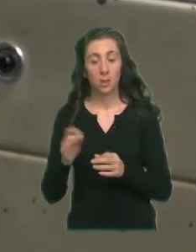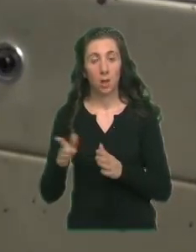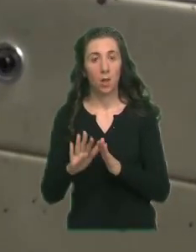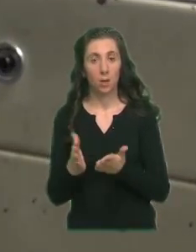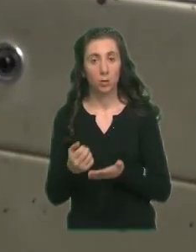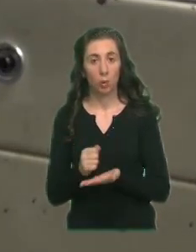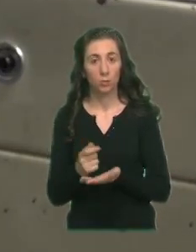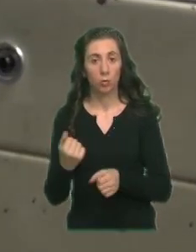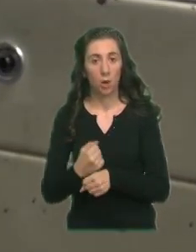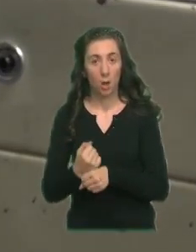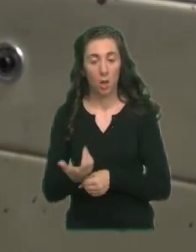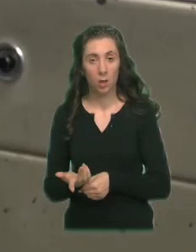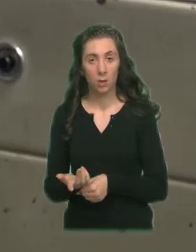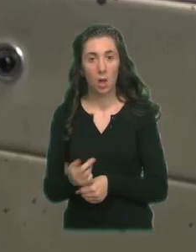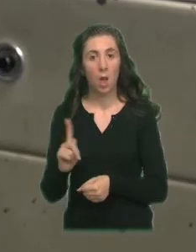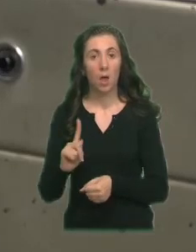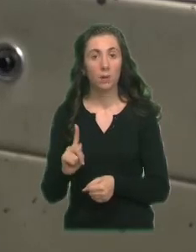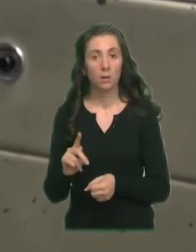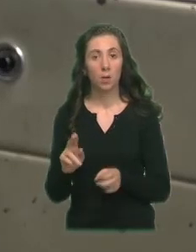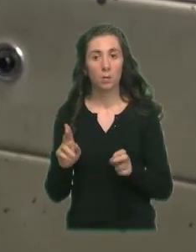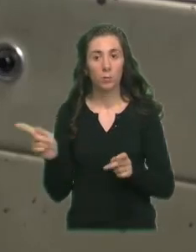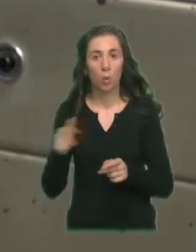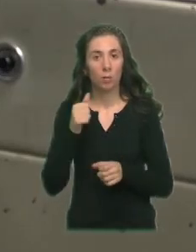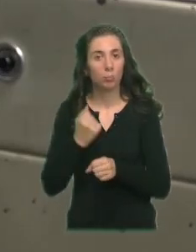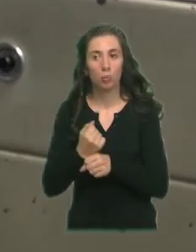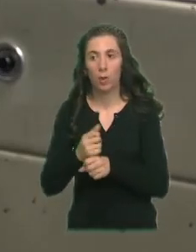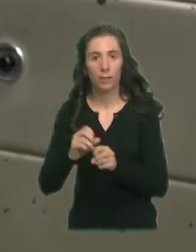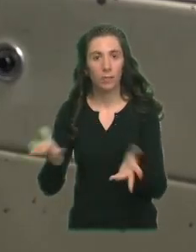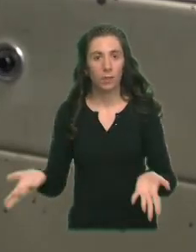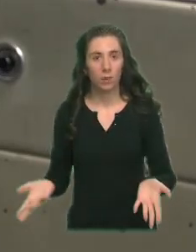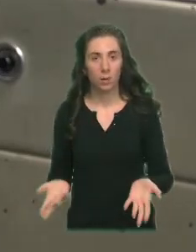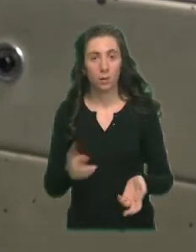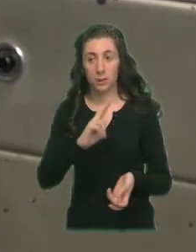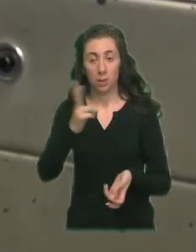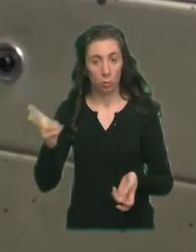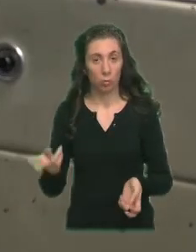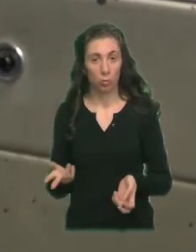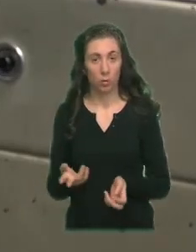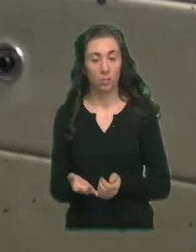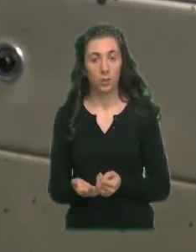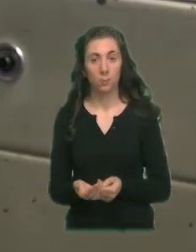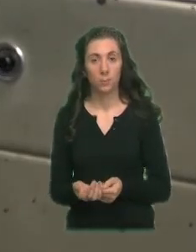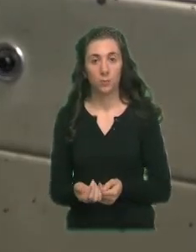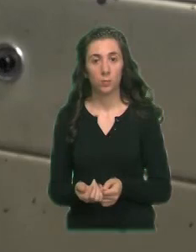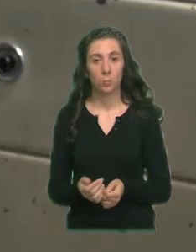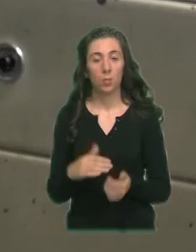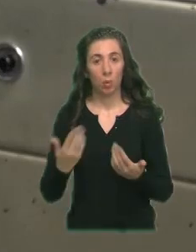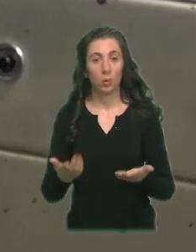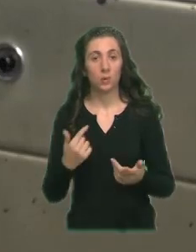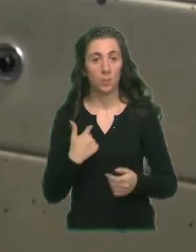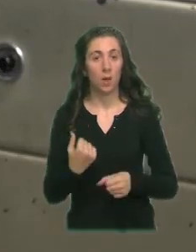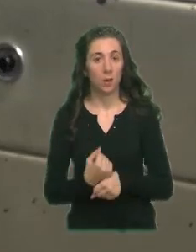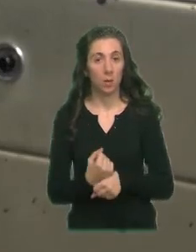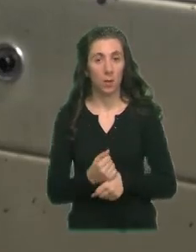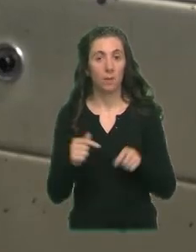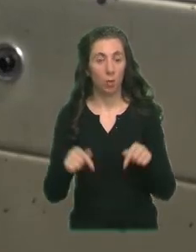za knjigoveškog radnika, ali nije mogao nigdje, on ne može raditi nigdje, ne sa drugima, ne, ovaj, i onda sam